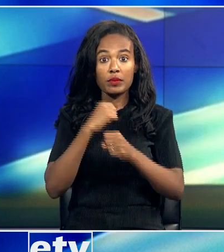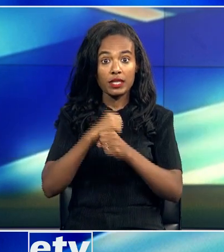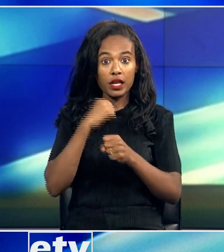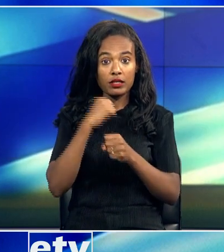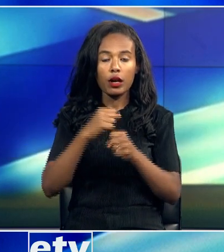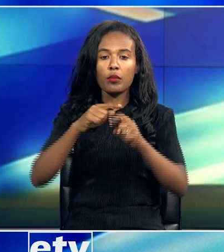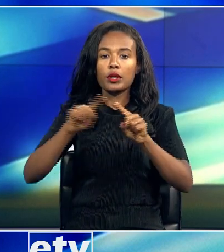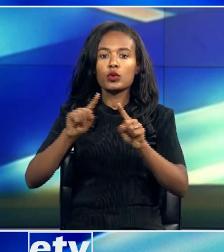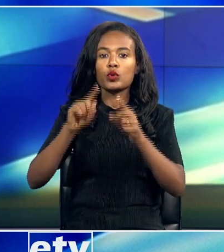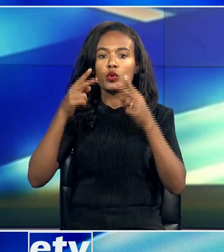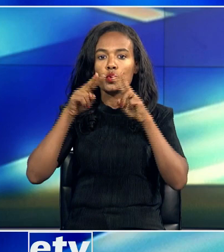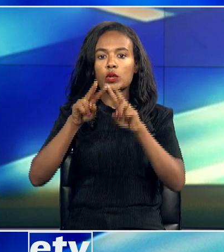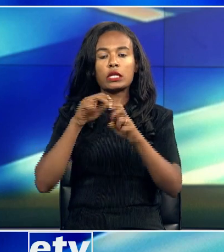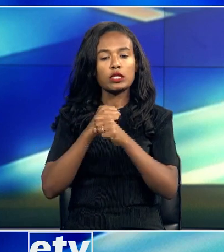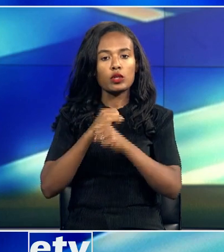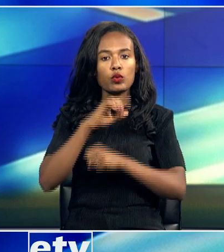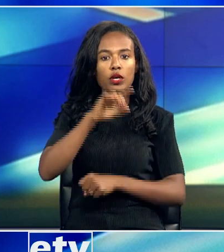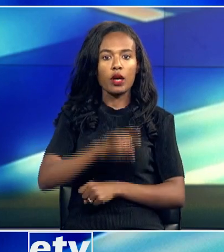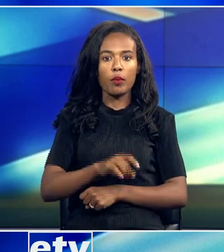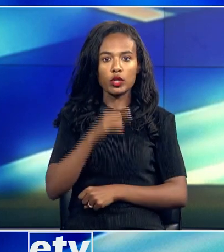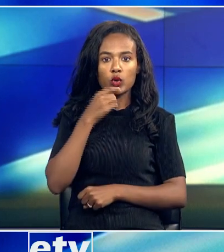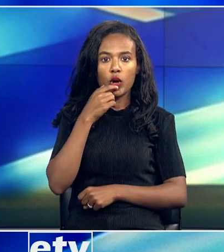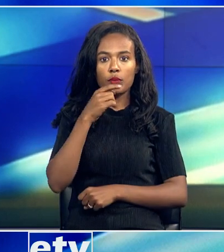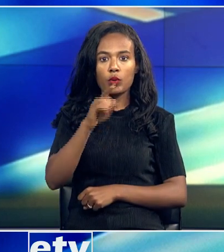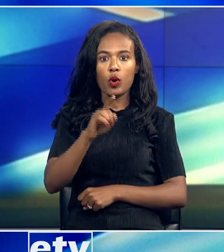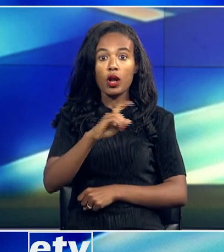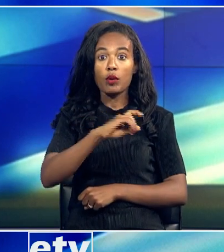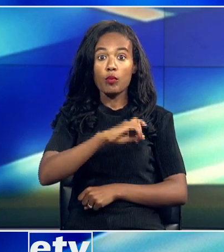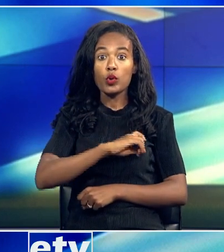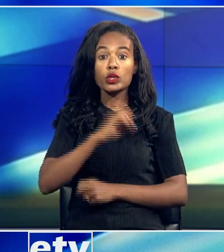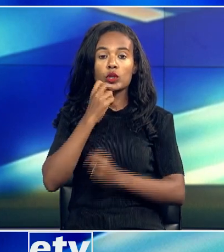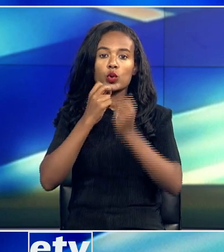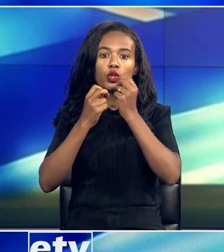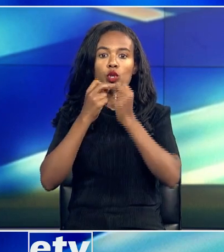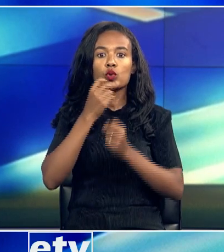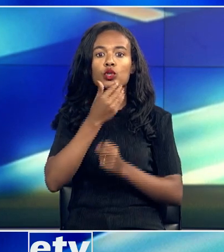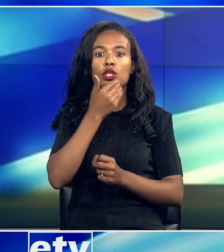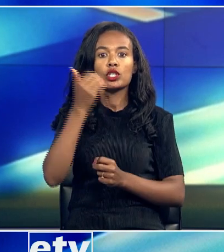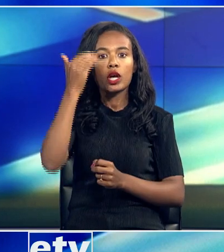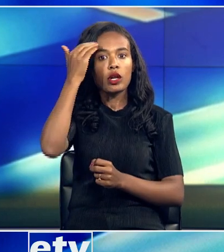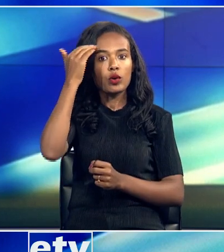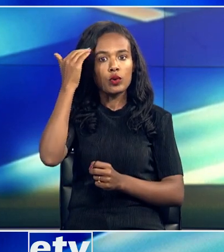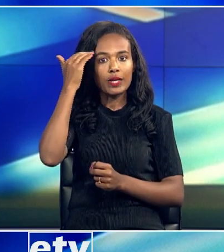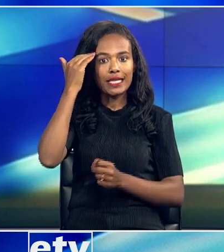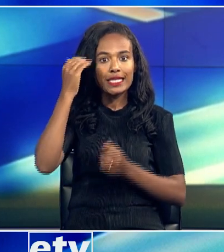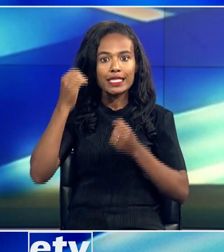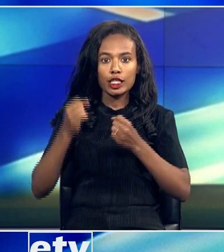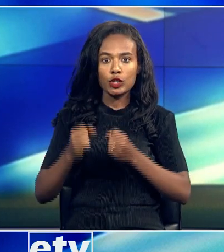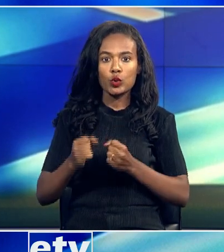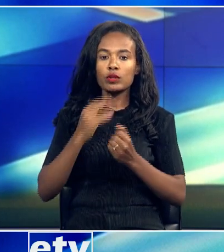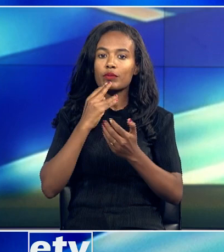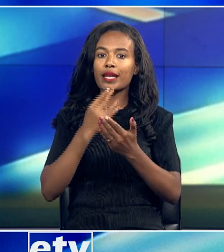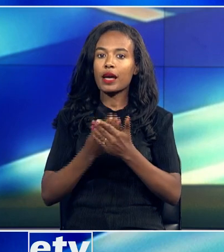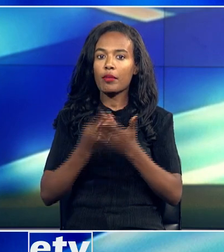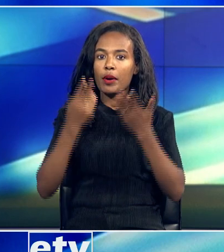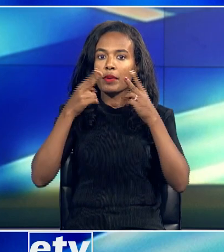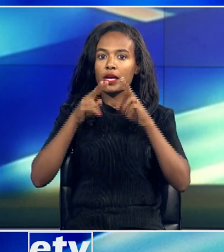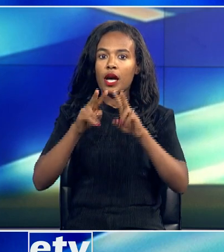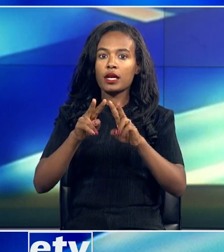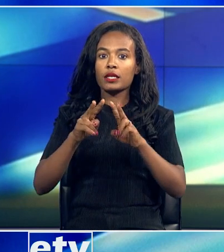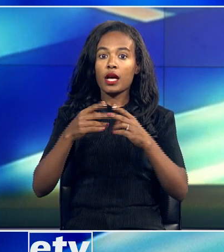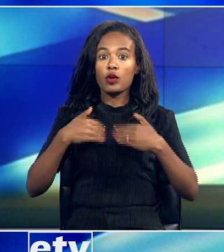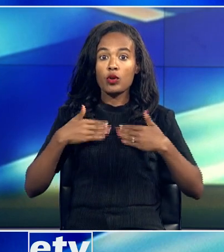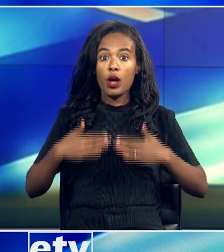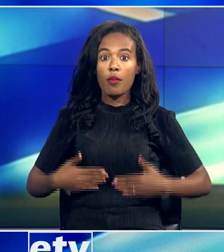ትኩረት ሊከወኑ ይገባቸዋል ብለዋል። ፖሊስ ከወንጀለኞች የተሻለ ዕውቀት ክህሎት መልካም አመለካከት ያለውና የአካል